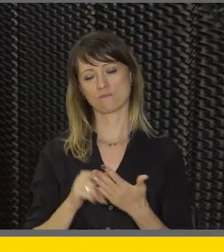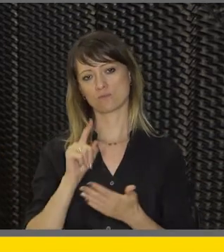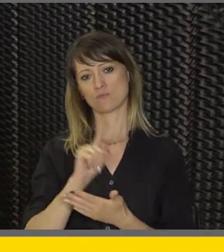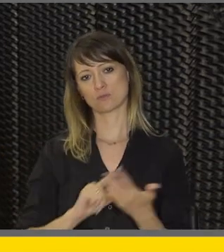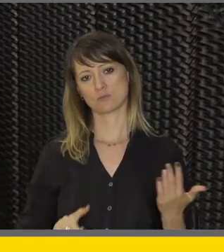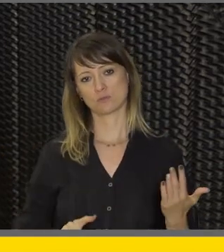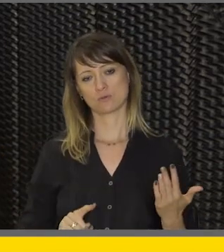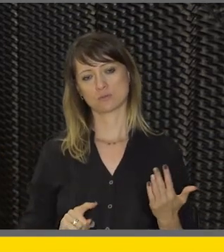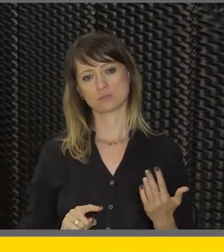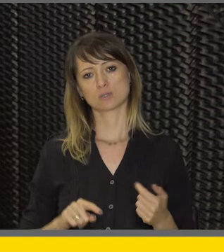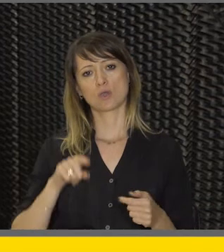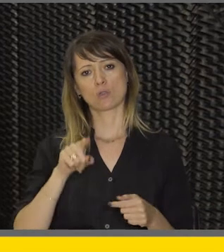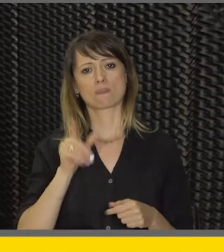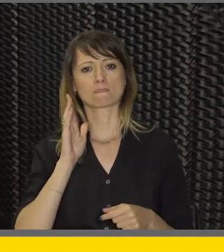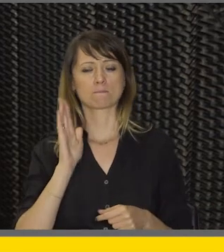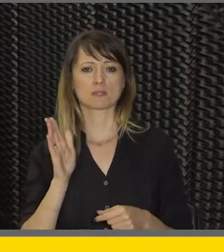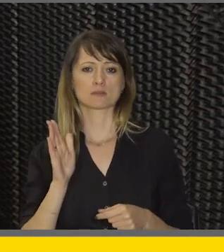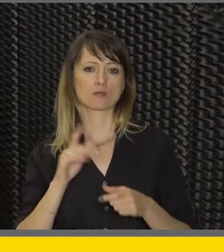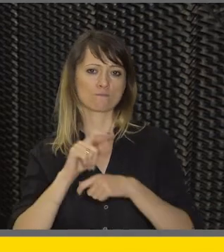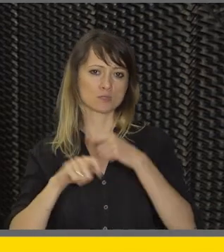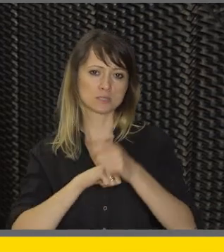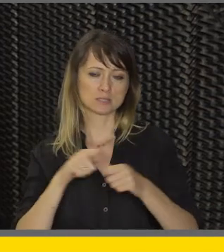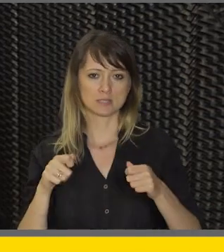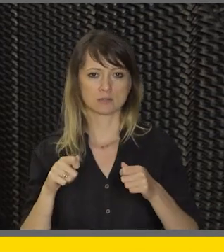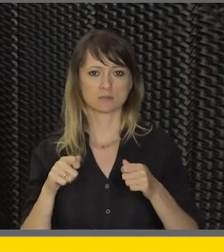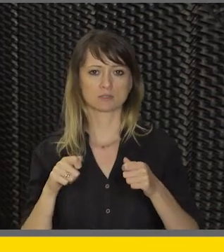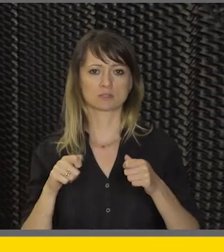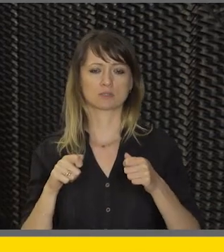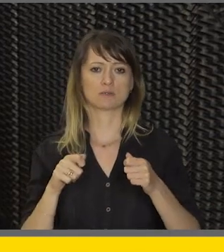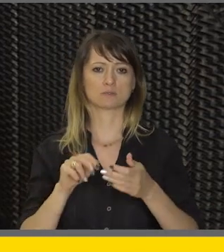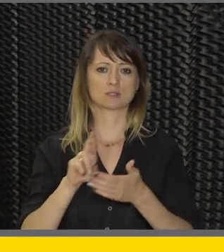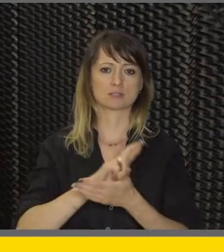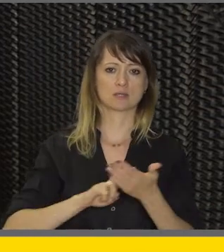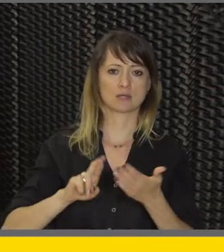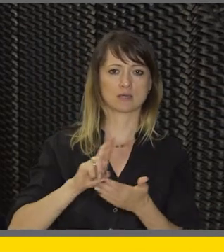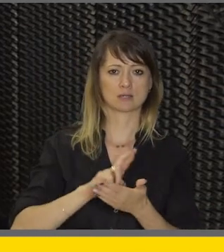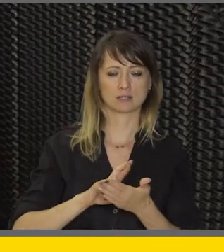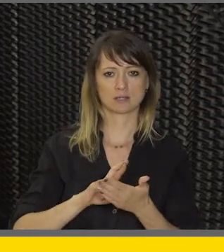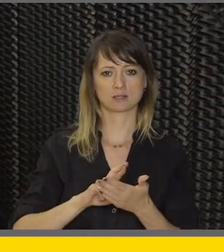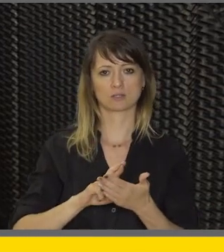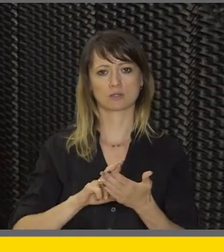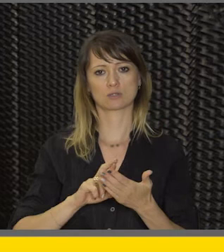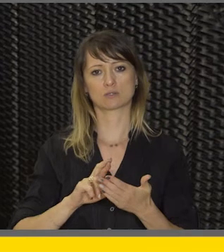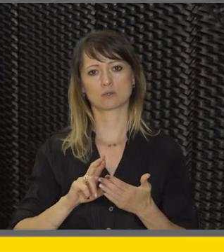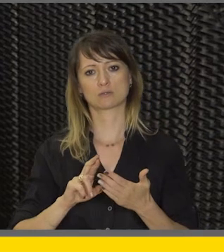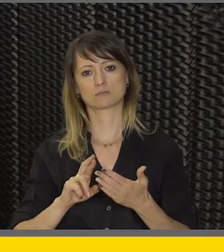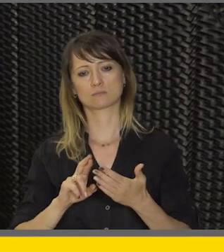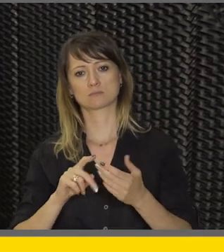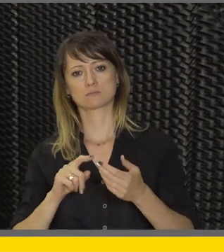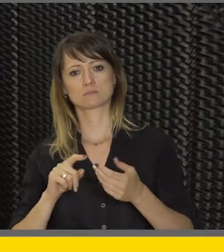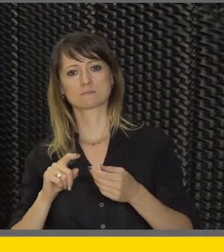one będą wiązały się poprzez prowadzone przez region w chwili obecnej analizy przepływów międzygałęziowych i